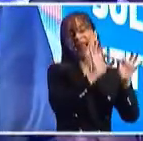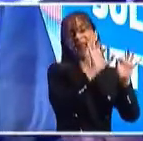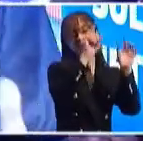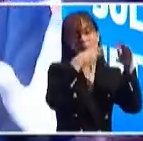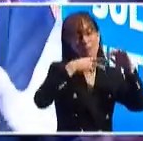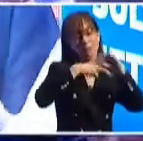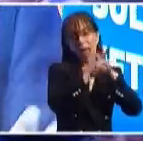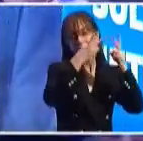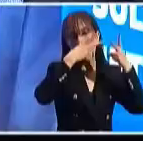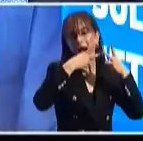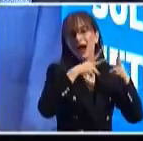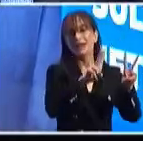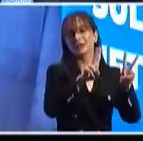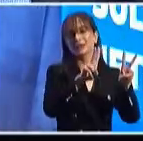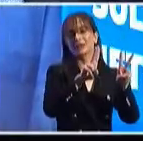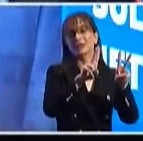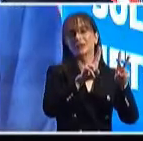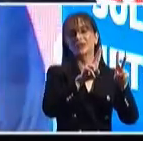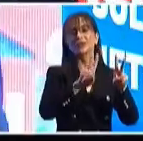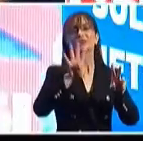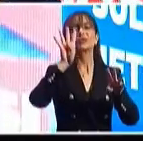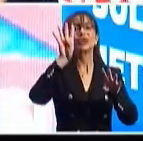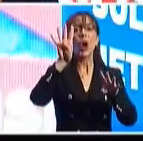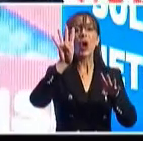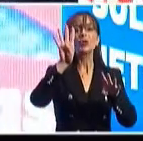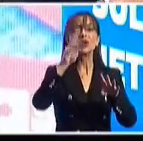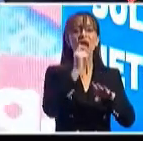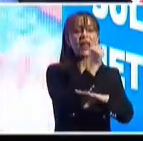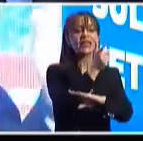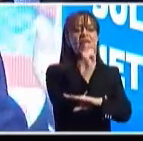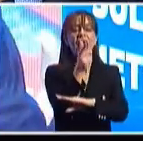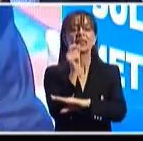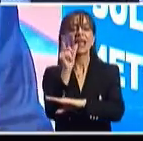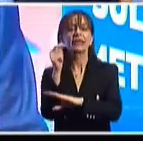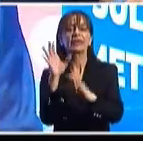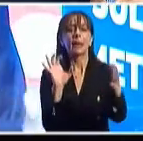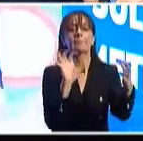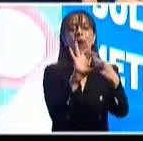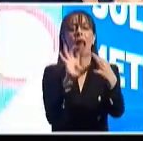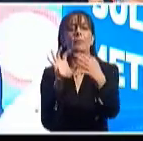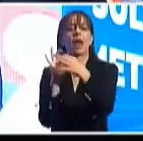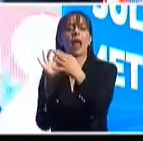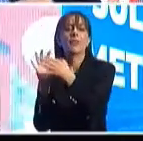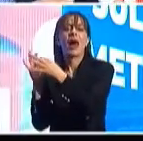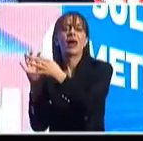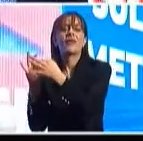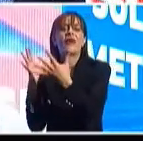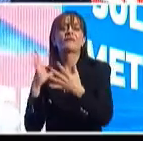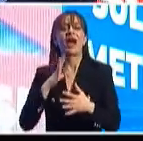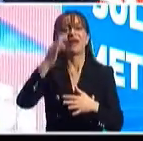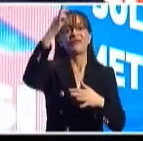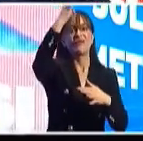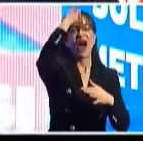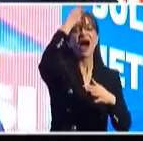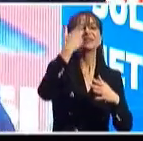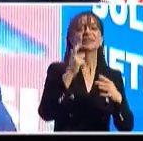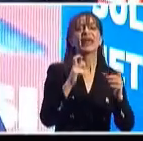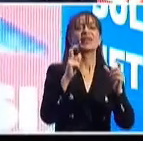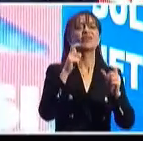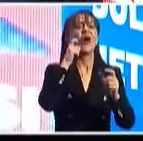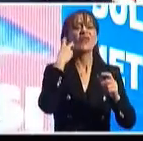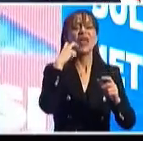Bu hat tam 4 ilçemizi birbirine bağlıyor. 4 ilçemizi. Fatih, Sultan Gazi